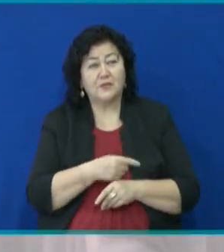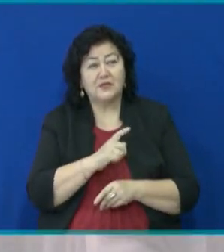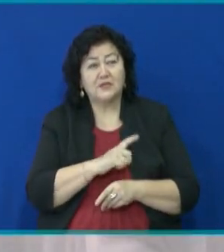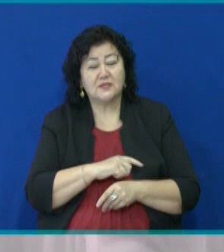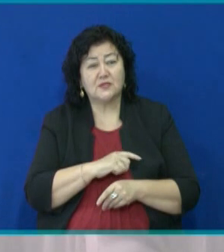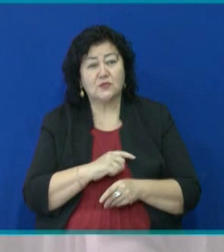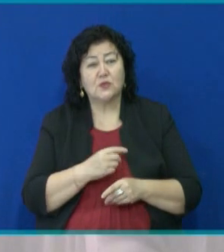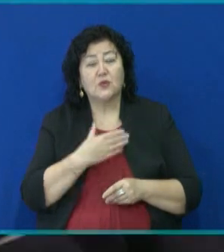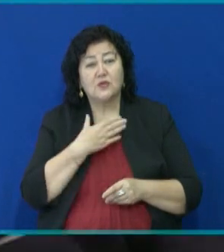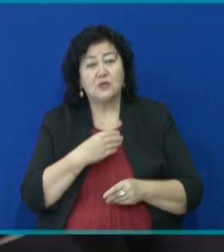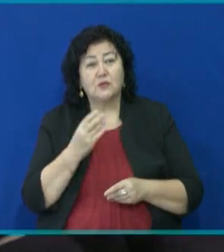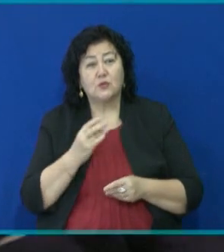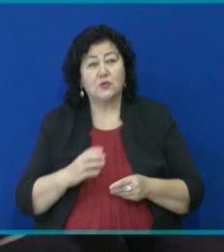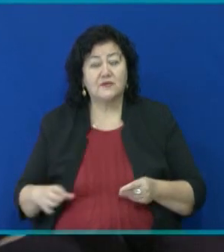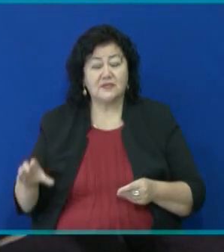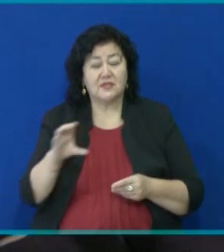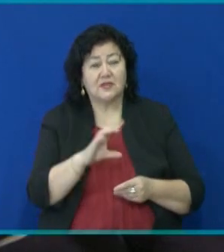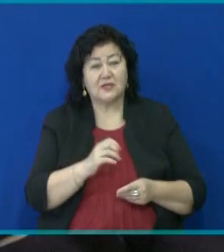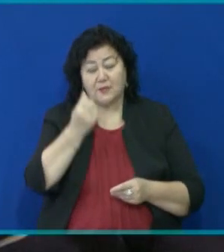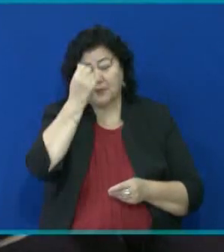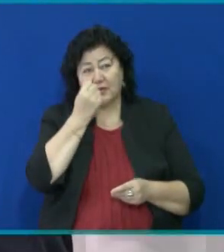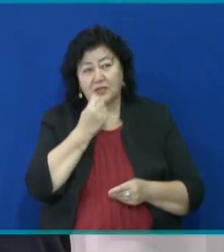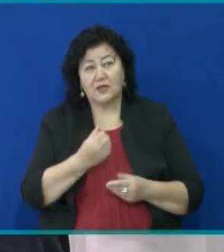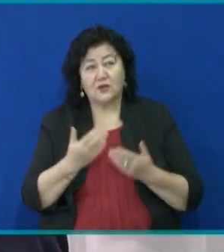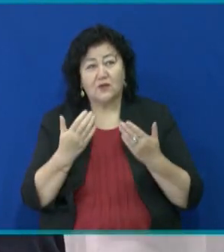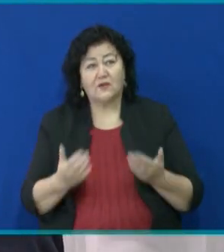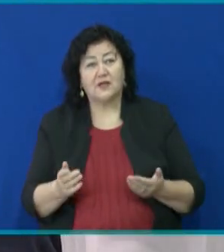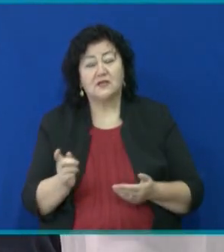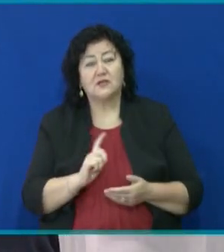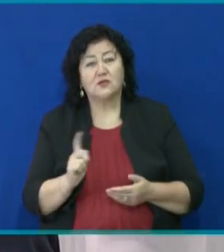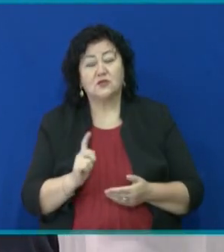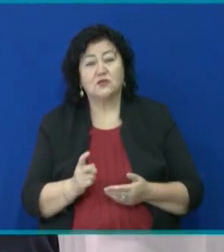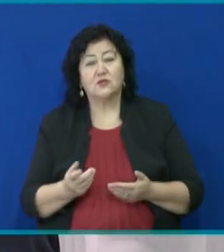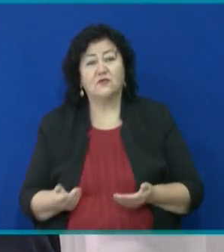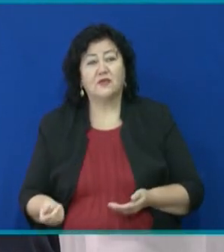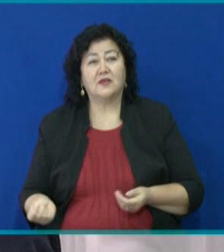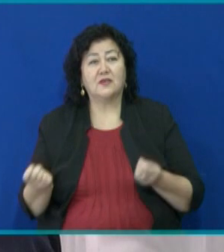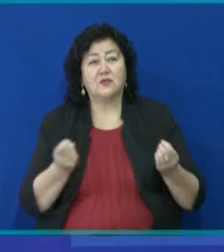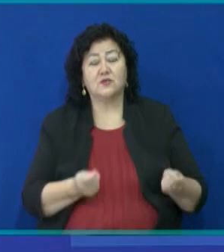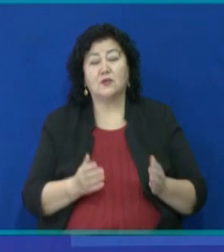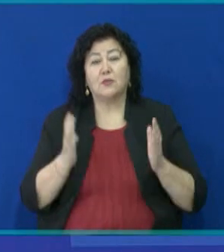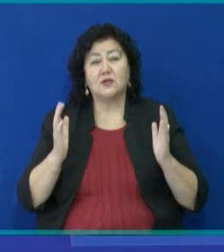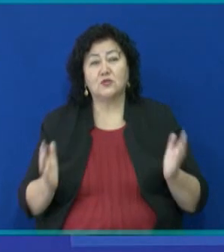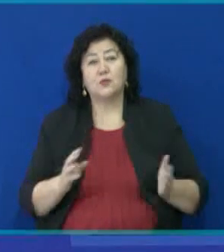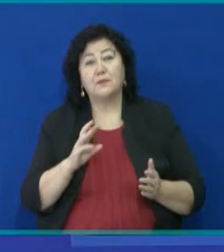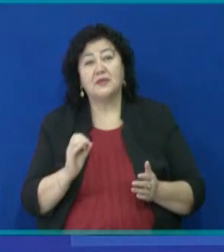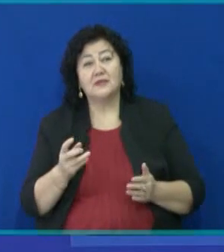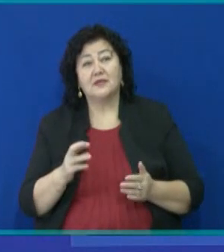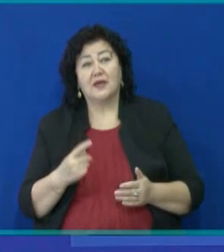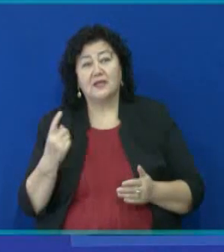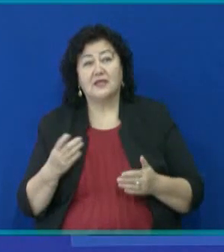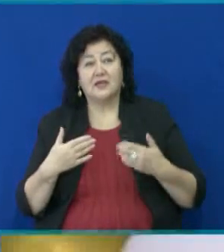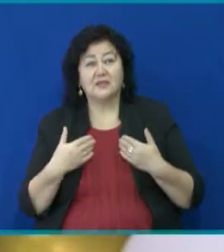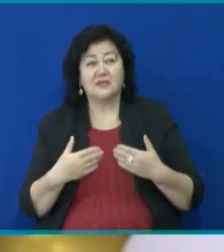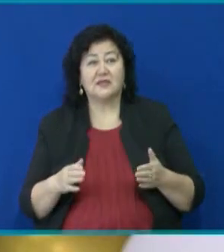но и всей стране. Благодарю вас за то, что вы несете такую важную миссию. Одна из первых